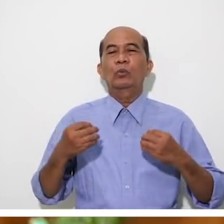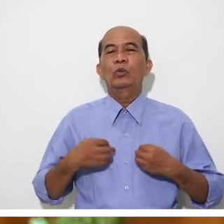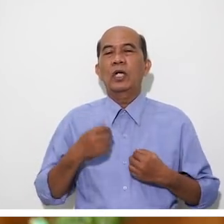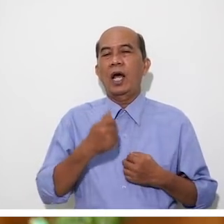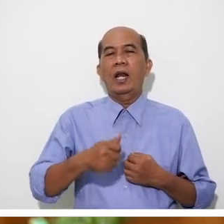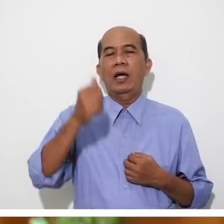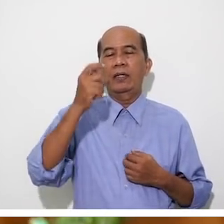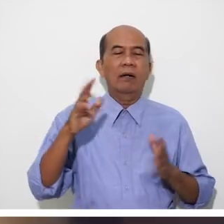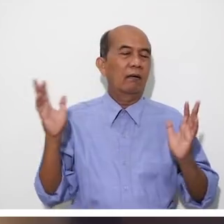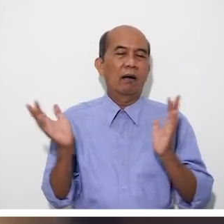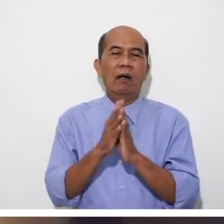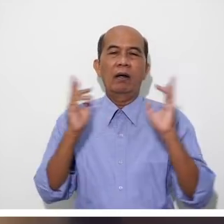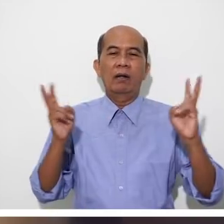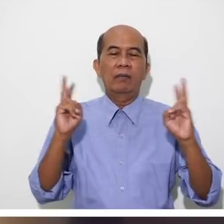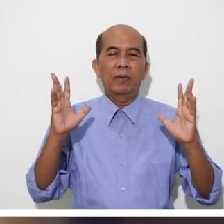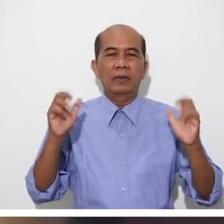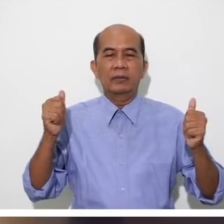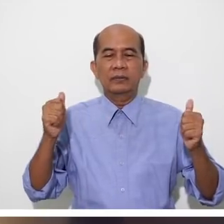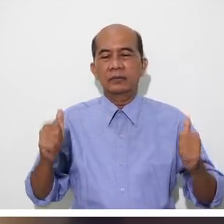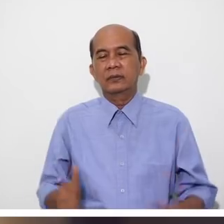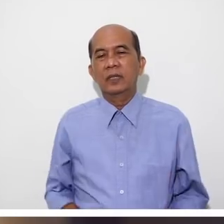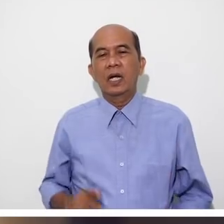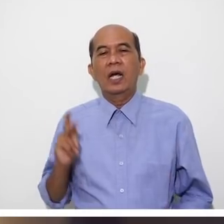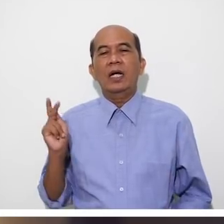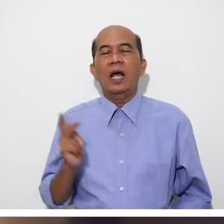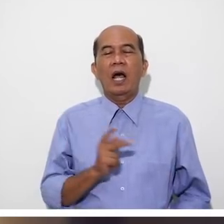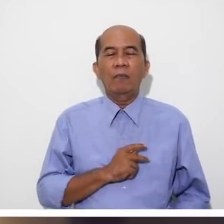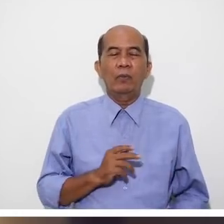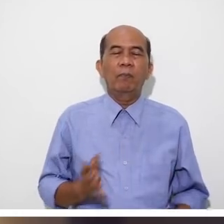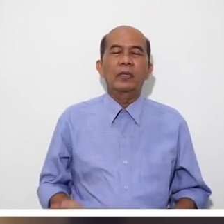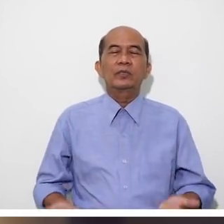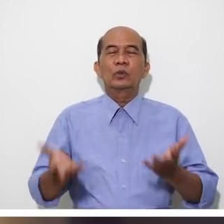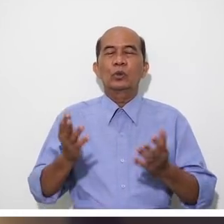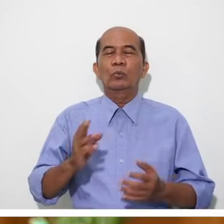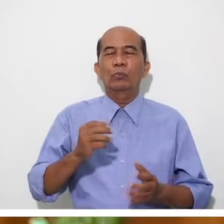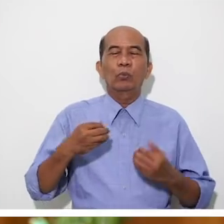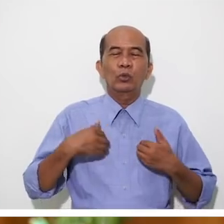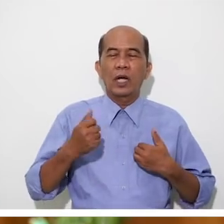biasa. Kami bersyukur memiliki Allah yang mau merangkul kami.